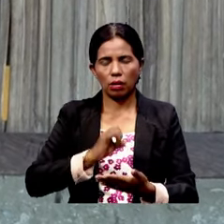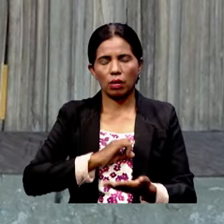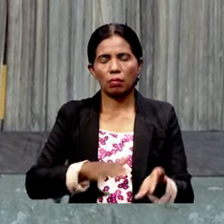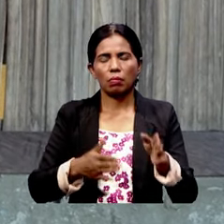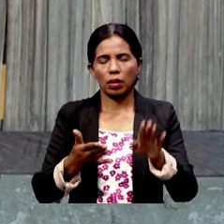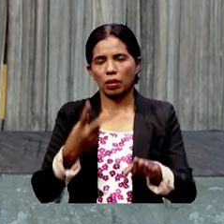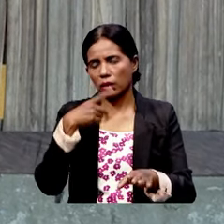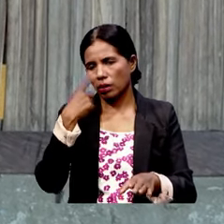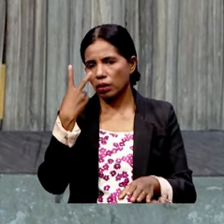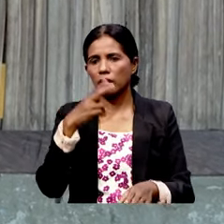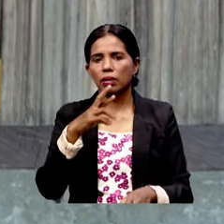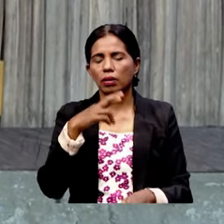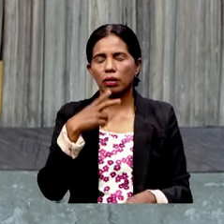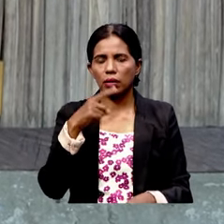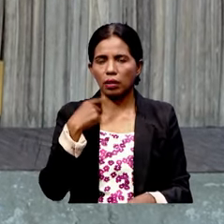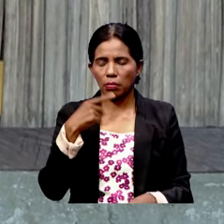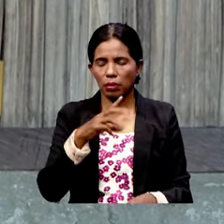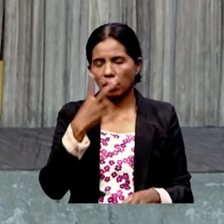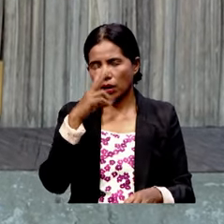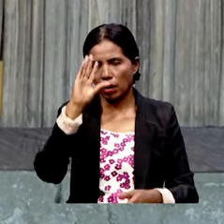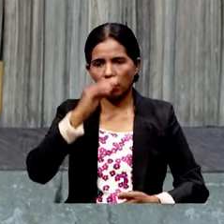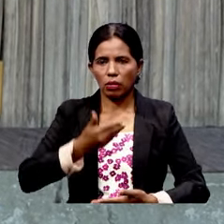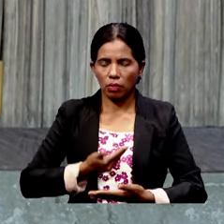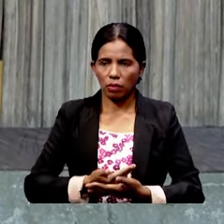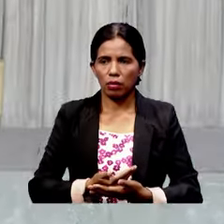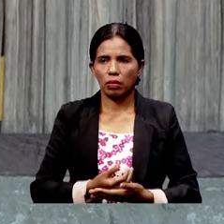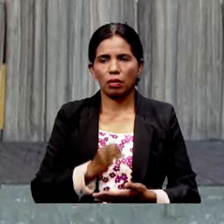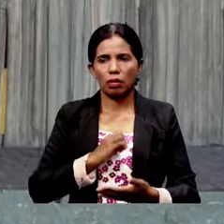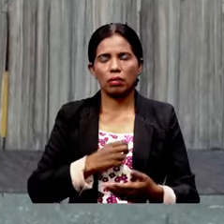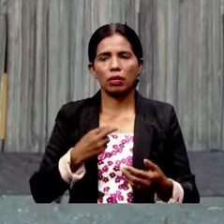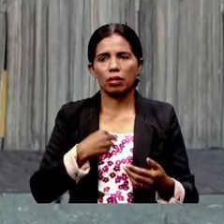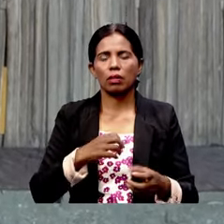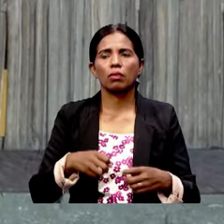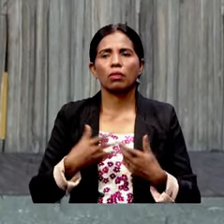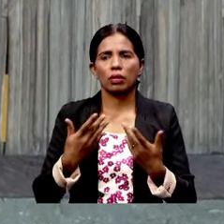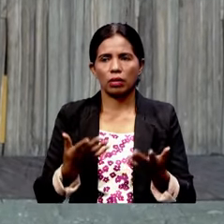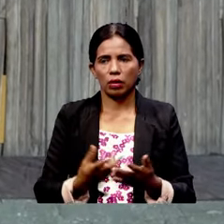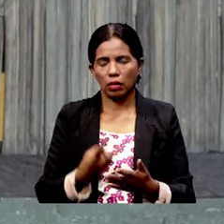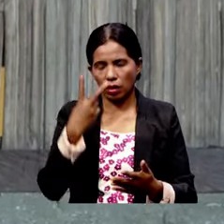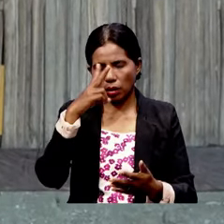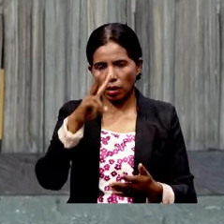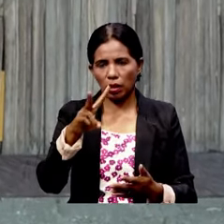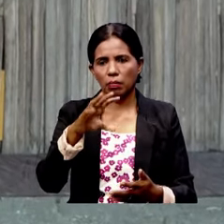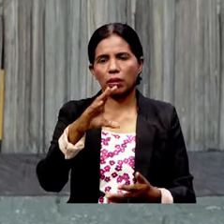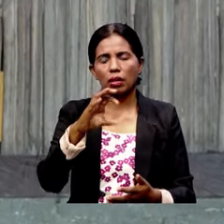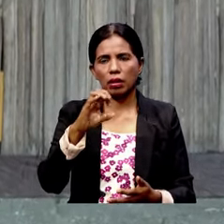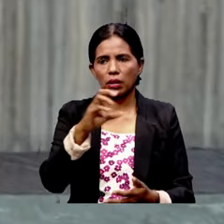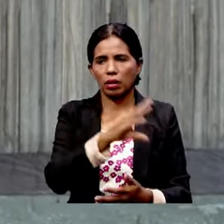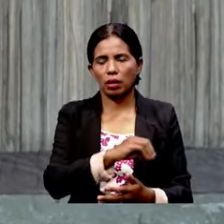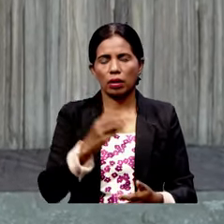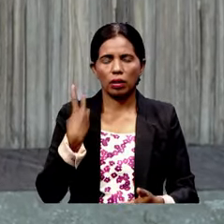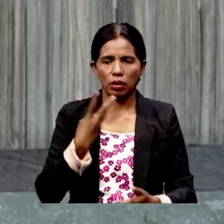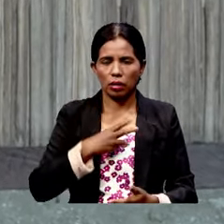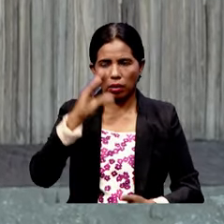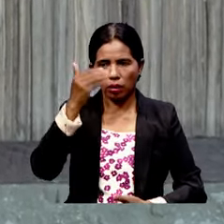hari. Karena ini deh itu anjuran tiap tahun tanu sah. Hari apa Kristi tu? Jadi orang anjuran